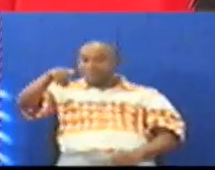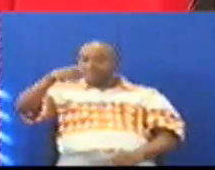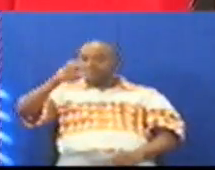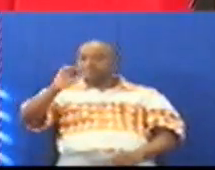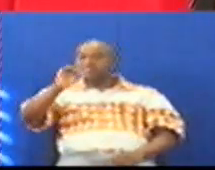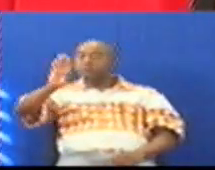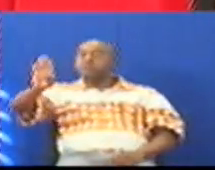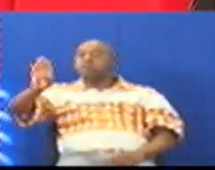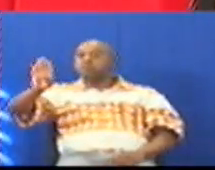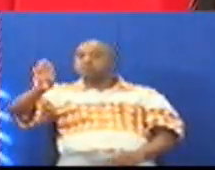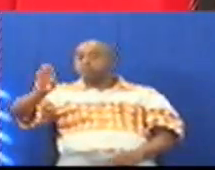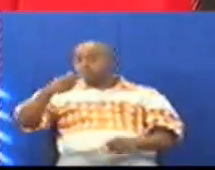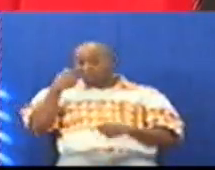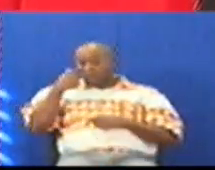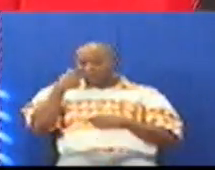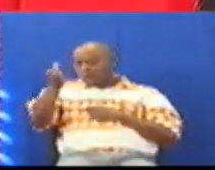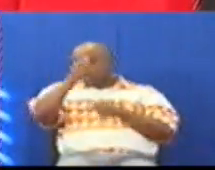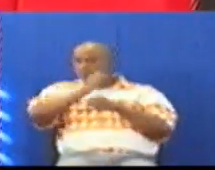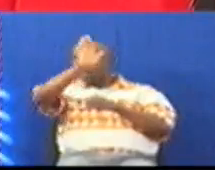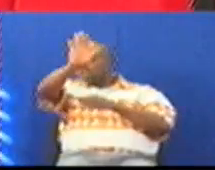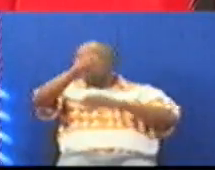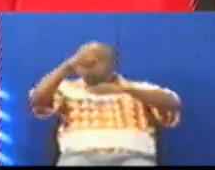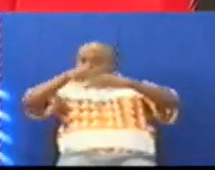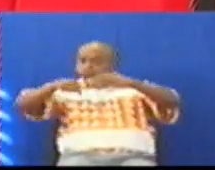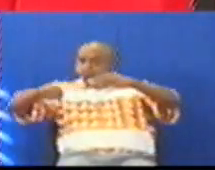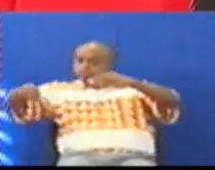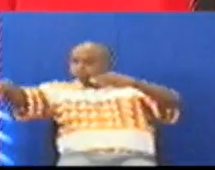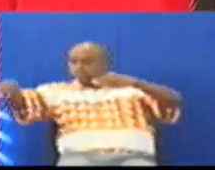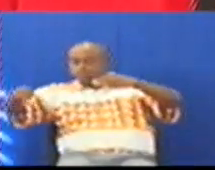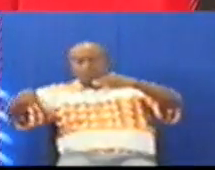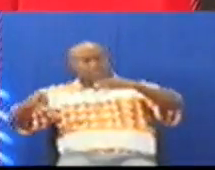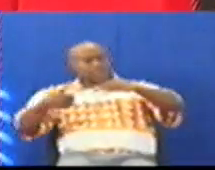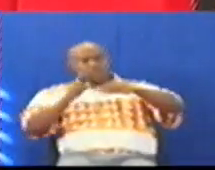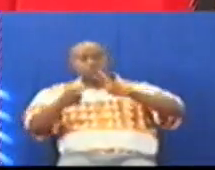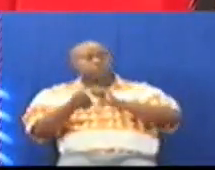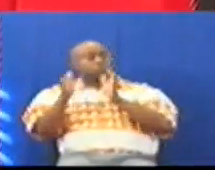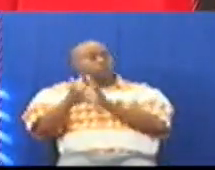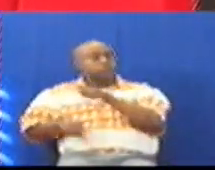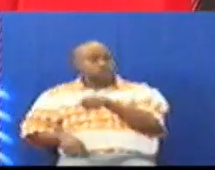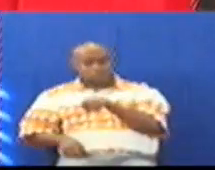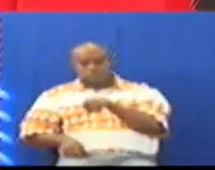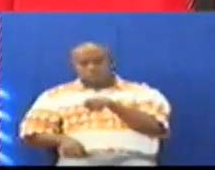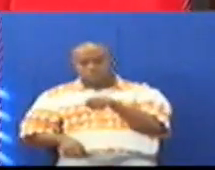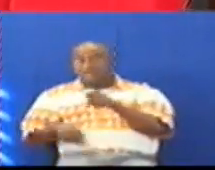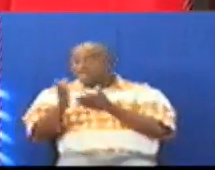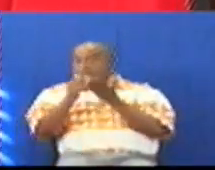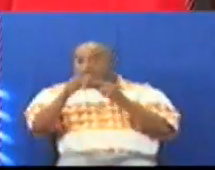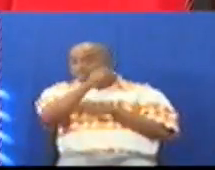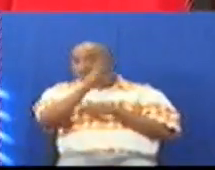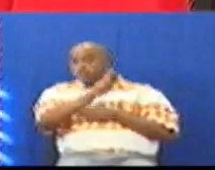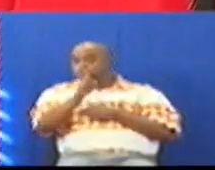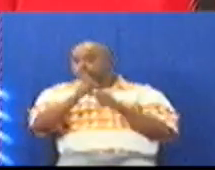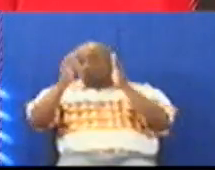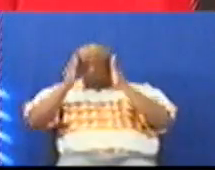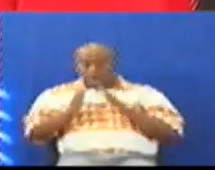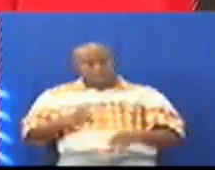uangalie watu wako wa chini, bado kuna matatizo makubwa. Sio waadilifu baadhi, sio